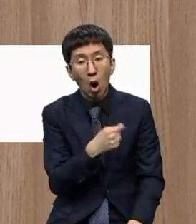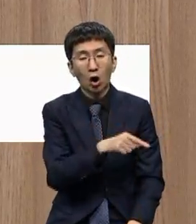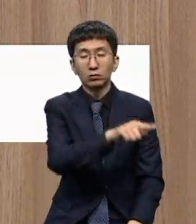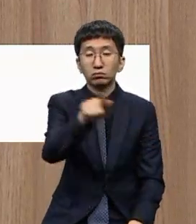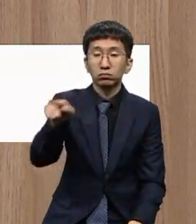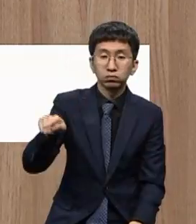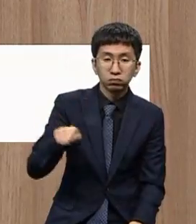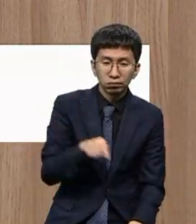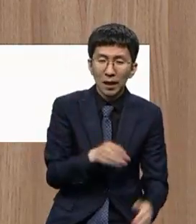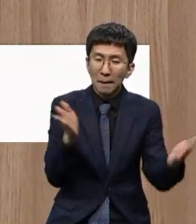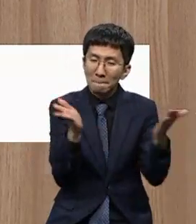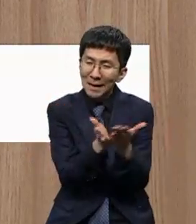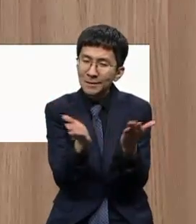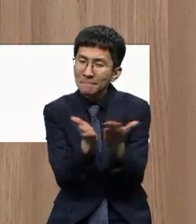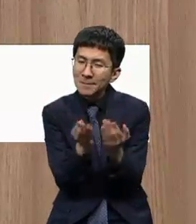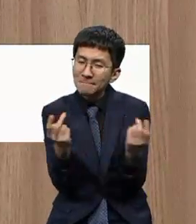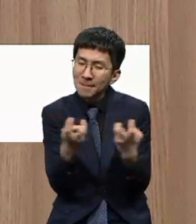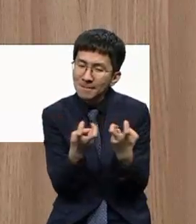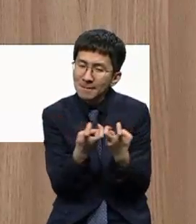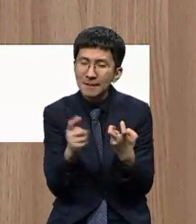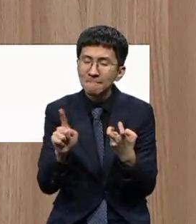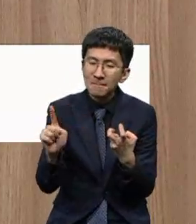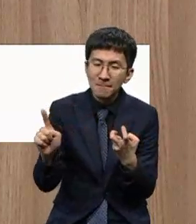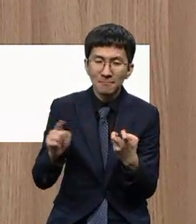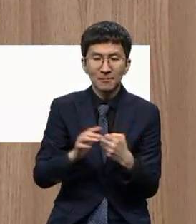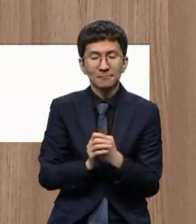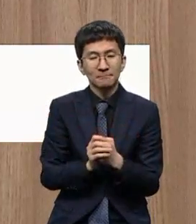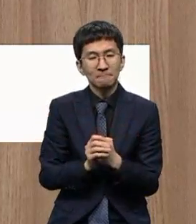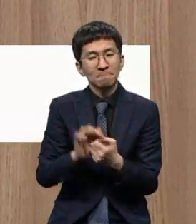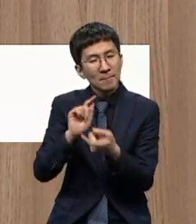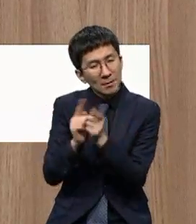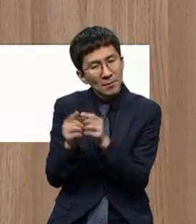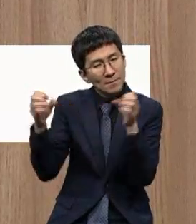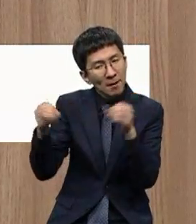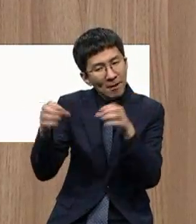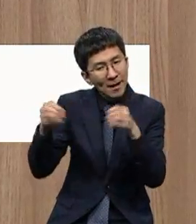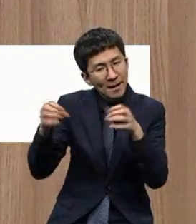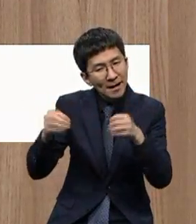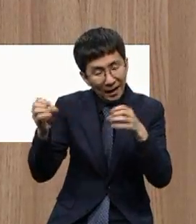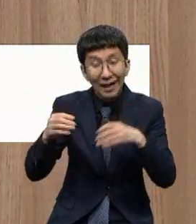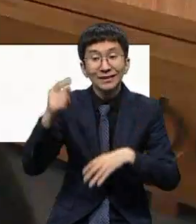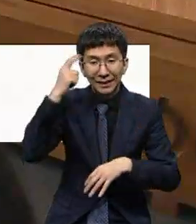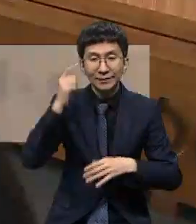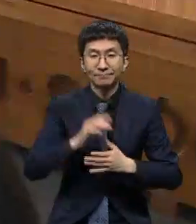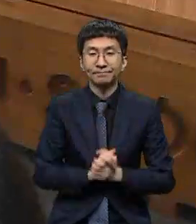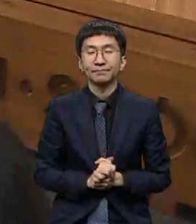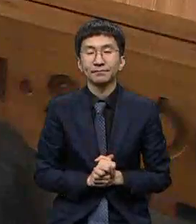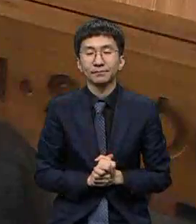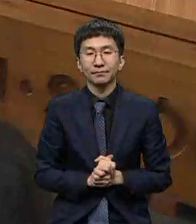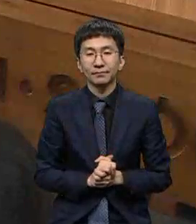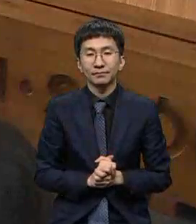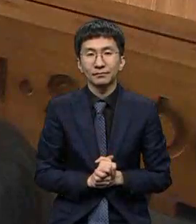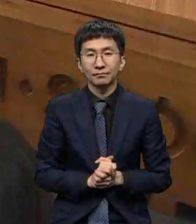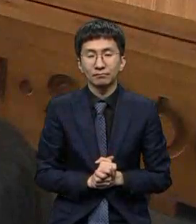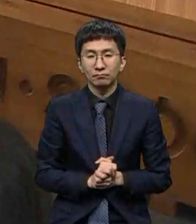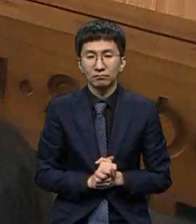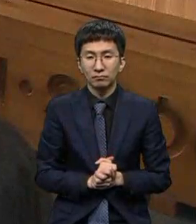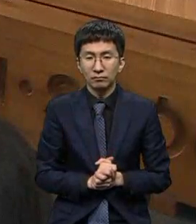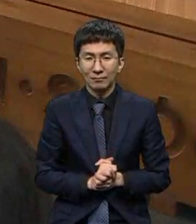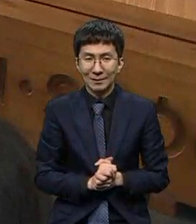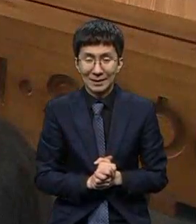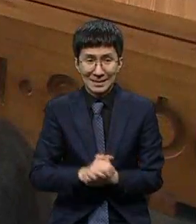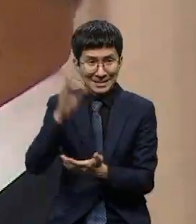살아갈 수 있는 방안이 무엇인지에 대해서 서로 협의하고. 딸에게 시세보다